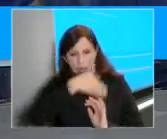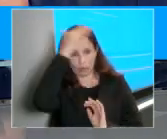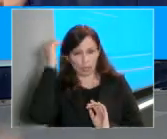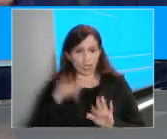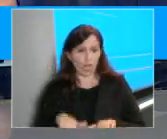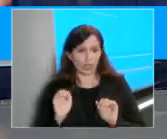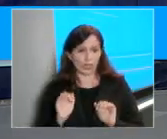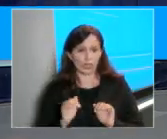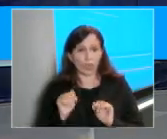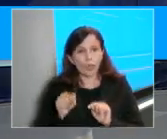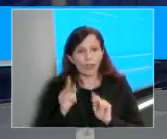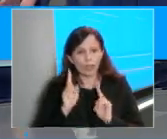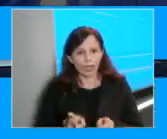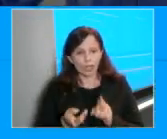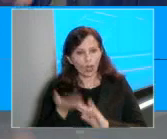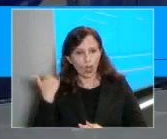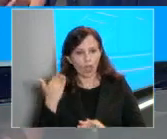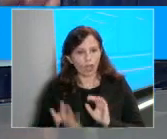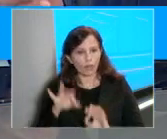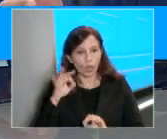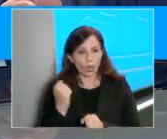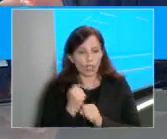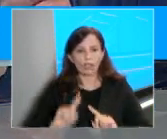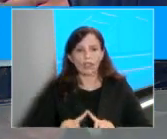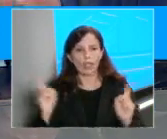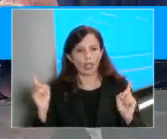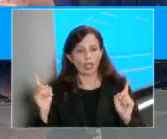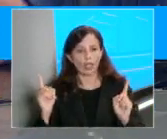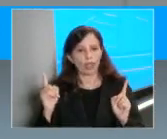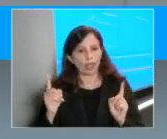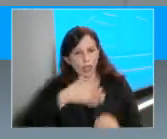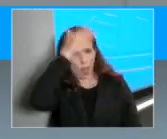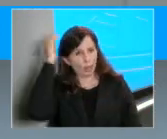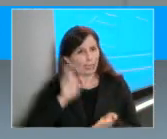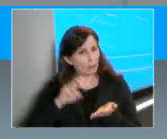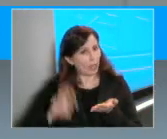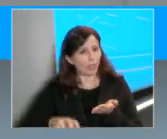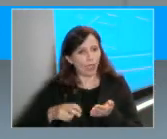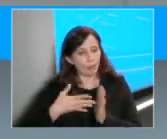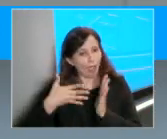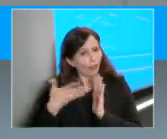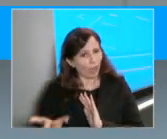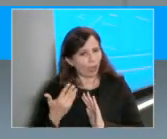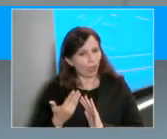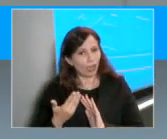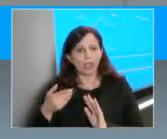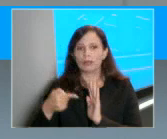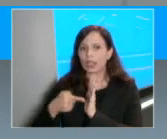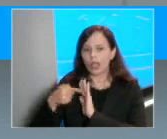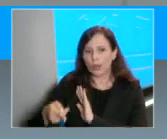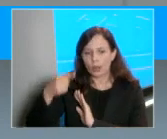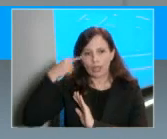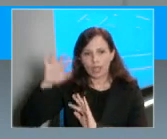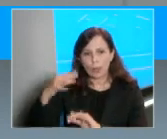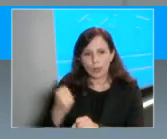יצא לנבצרות. הוא יכול היה לבחור לעשות אחרת. לא, אולמרט התפטר עוד בחקירה. אולמרט התפטר עוד בחקירה כי הוא ידע מה הוא עשה.